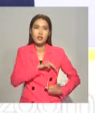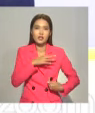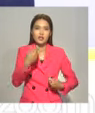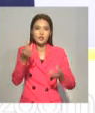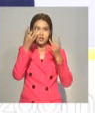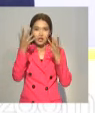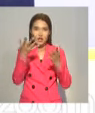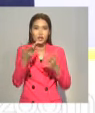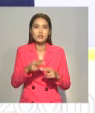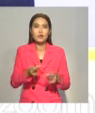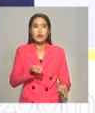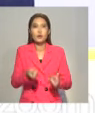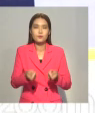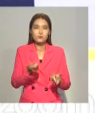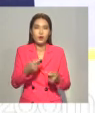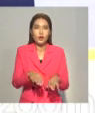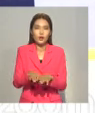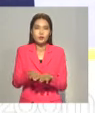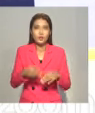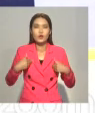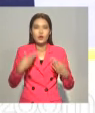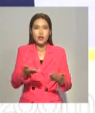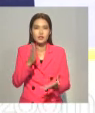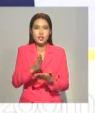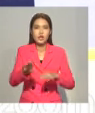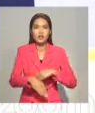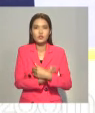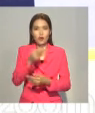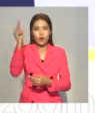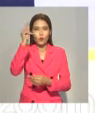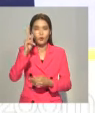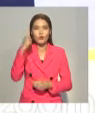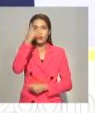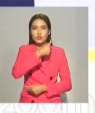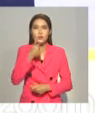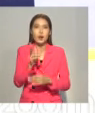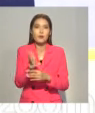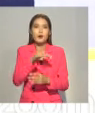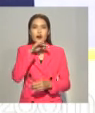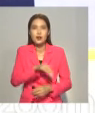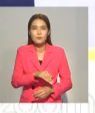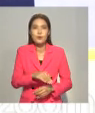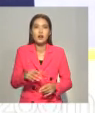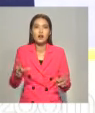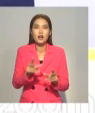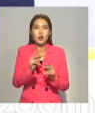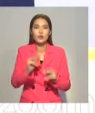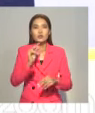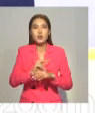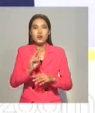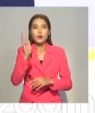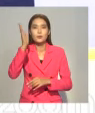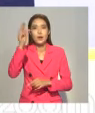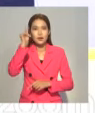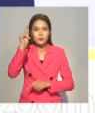тамыз кеңесінің басталуымен шын жүректен құттықтаймын. Жаңа оқу жылы қарсаңында педагог мамандардың басын қосып, өскелең ұрпаққа